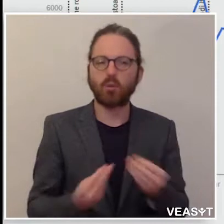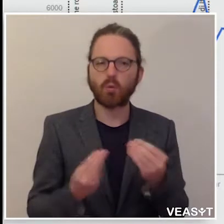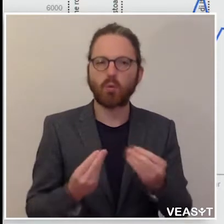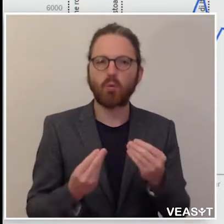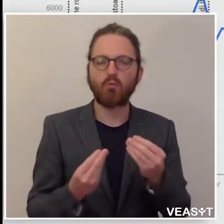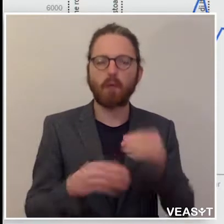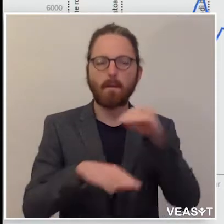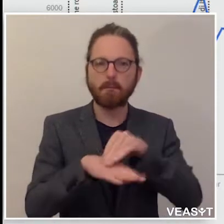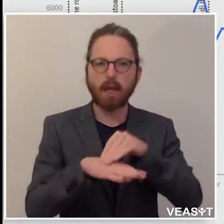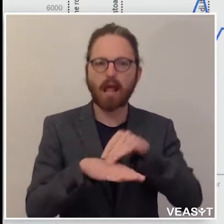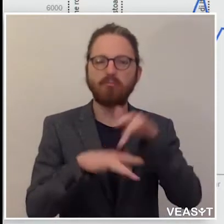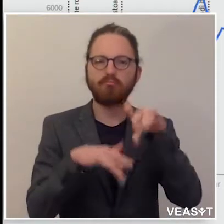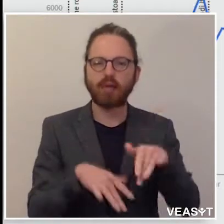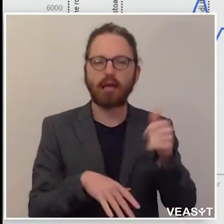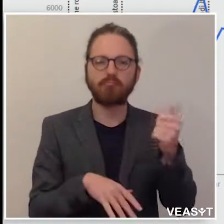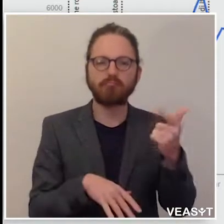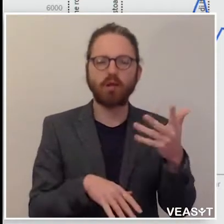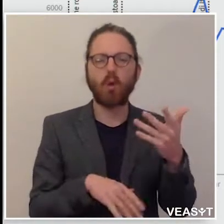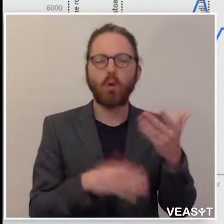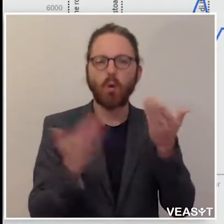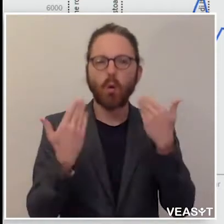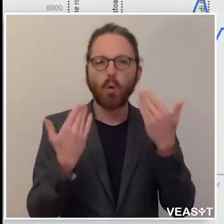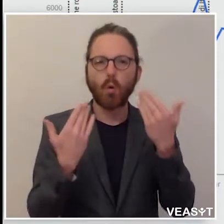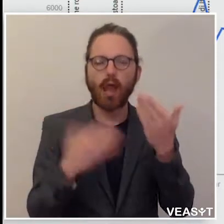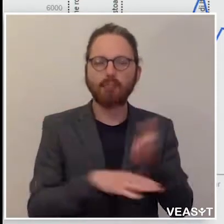management training online